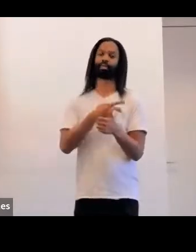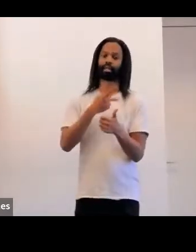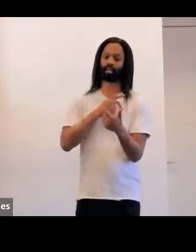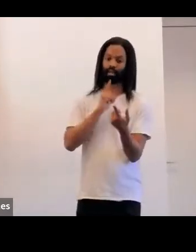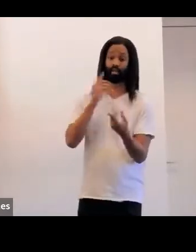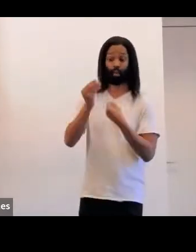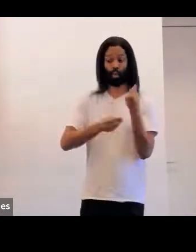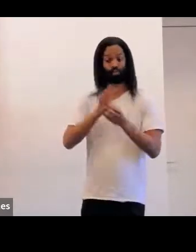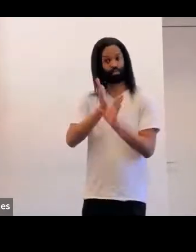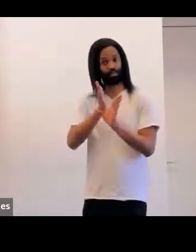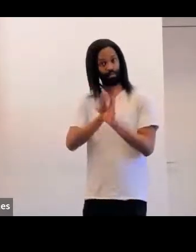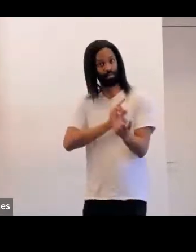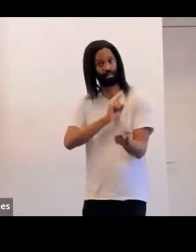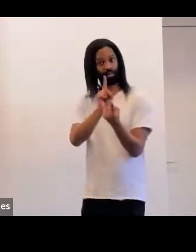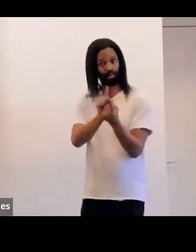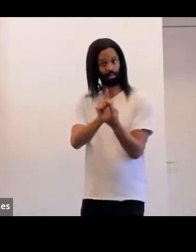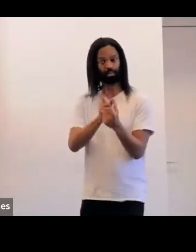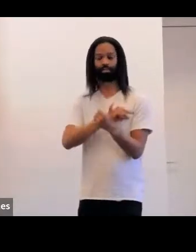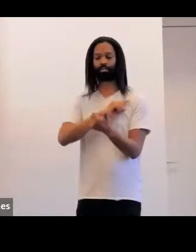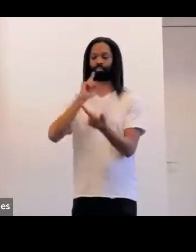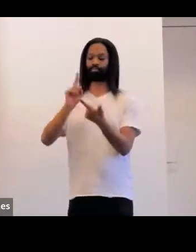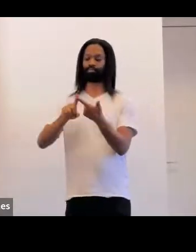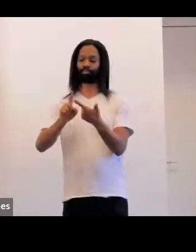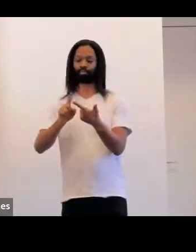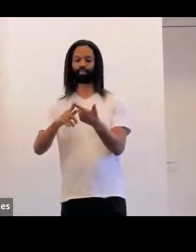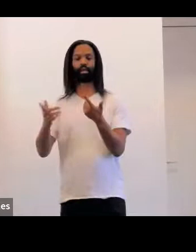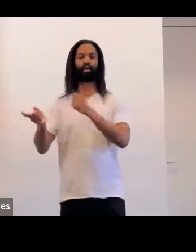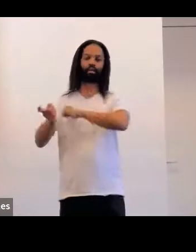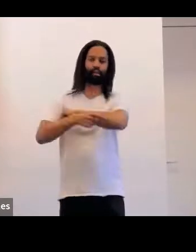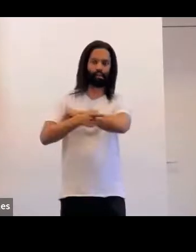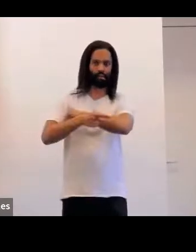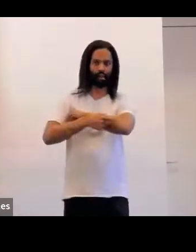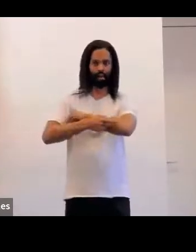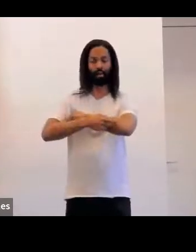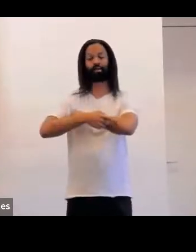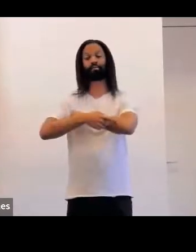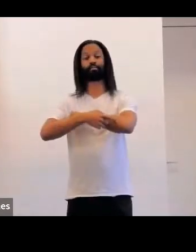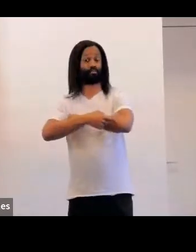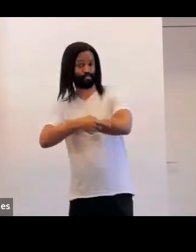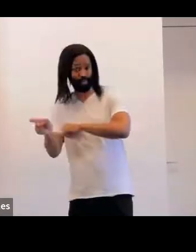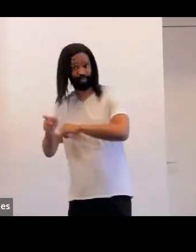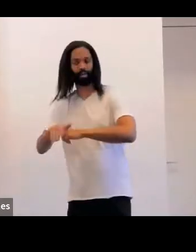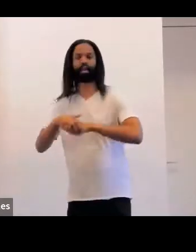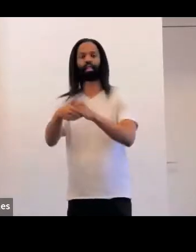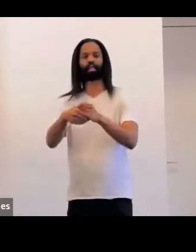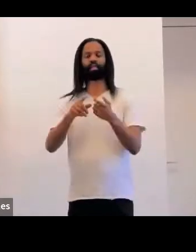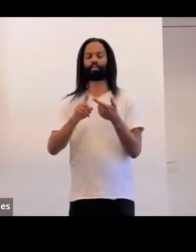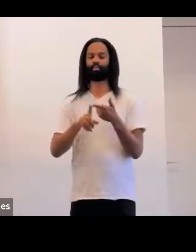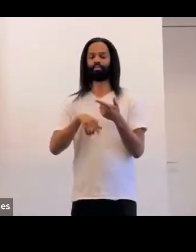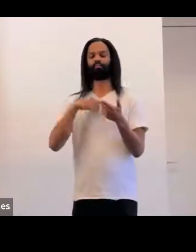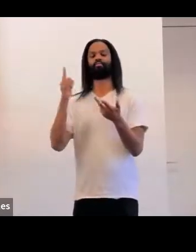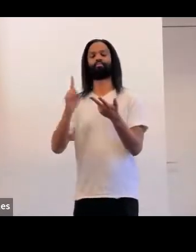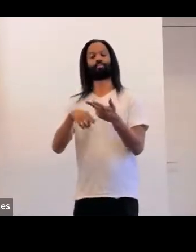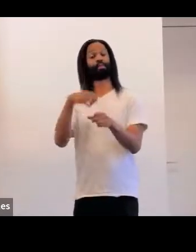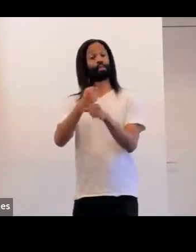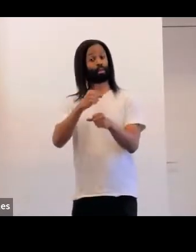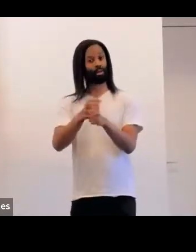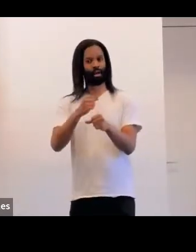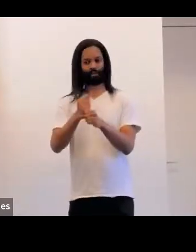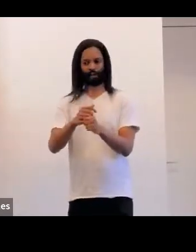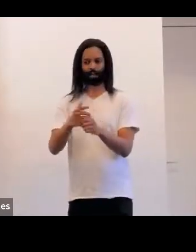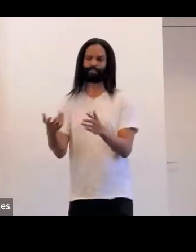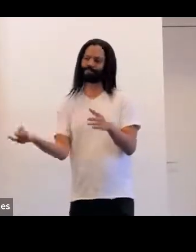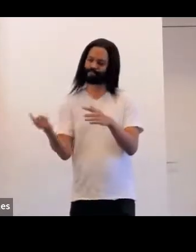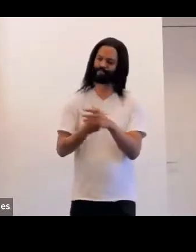ou encore une aide à la lutte contre les addictions et également une aide à l'insertion pour l'emploi. Il intègre